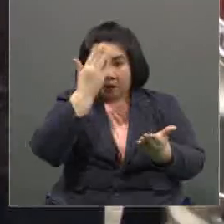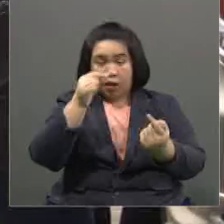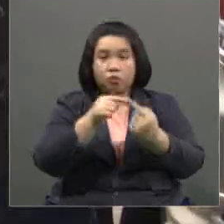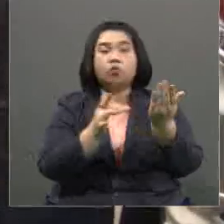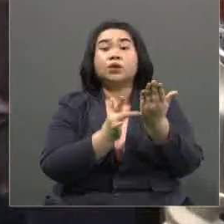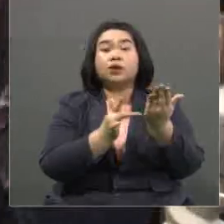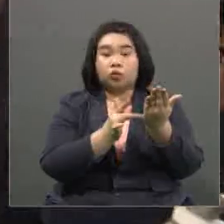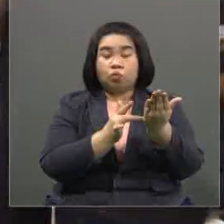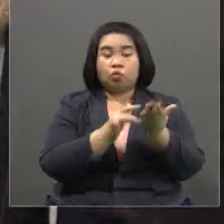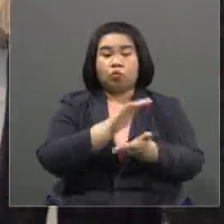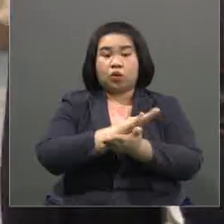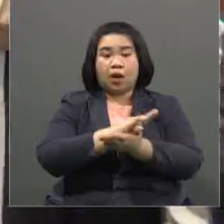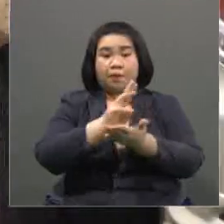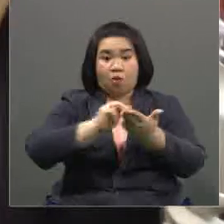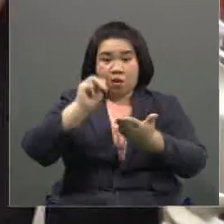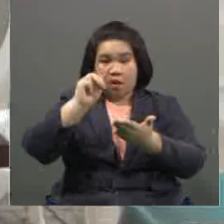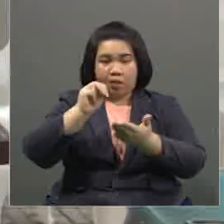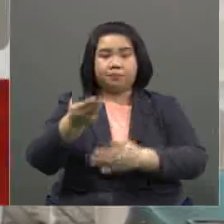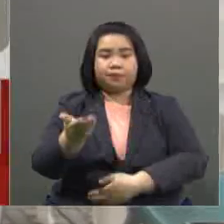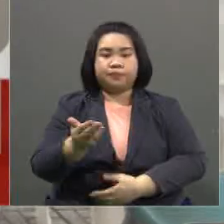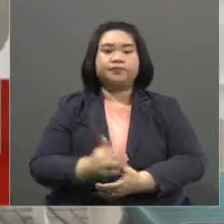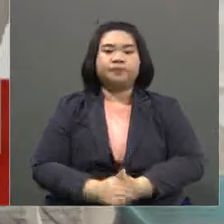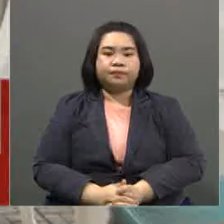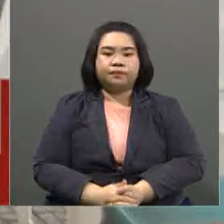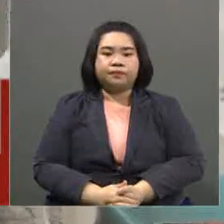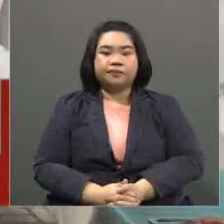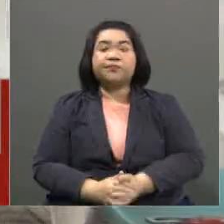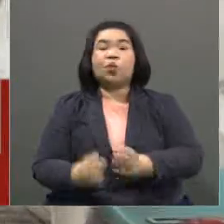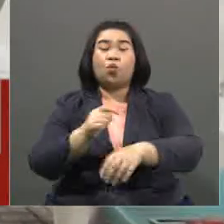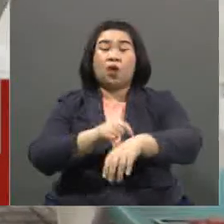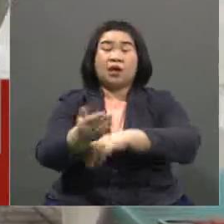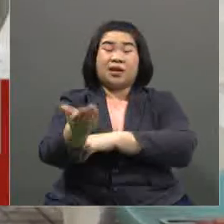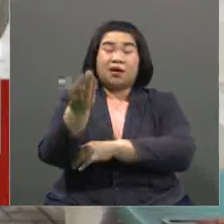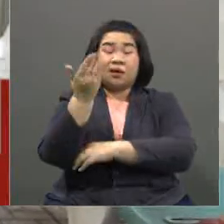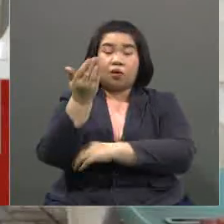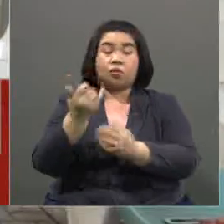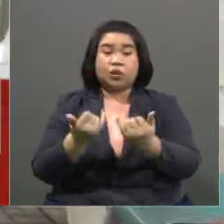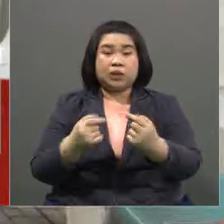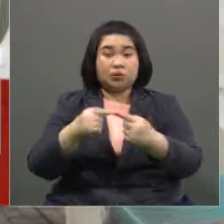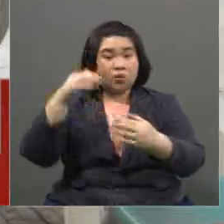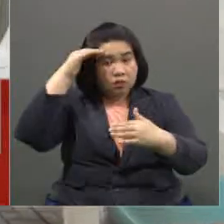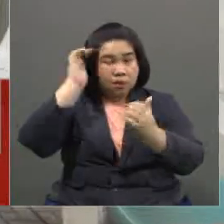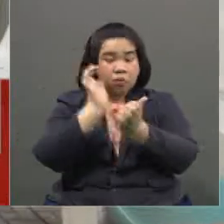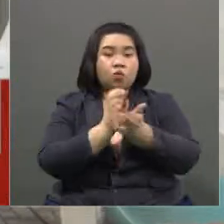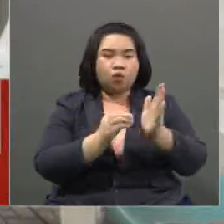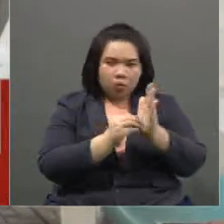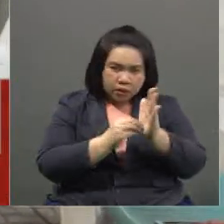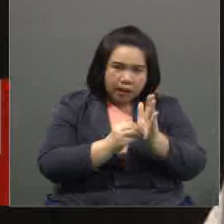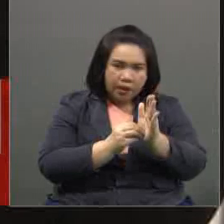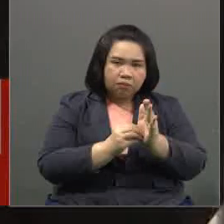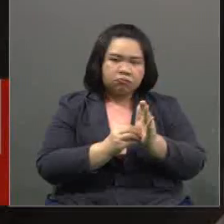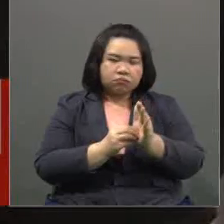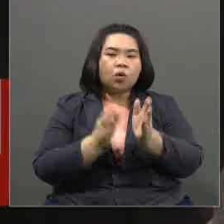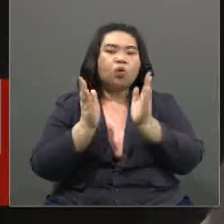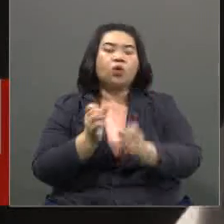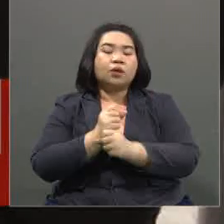เทคโนโลยีราชมงคลตะวันออกวิทยาเขตอุเทนถวายตั้งแต่ช่วงเช้าที่ผ่านมาครับตำรวจนครบาลก็สลับสับเปลี่ยนกันมา